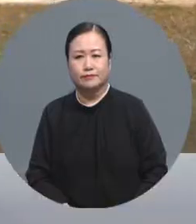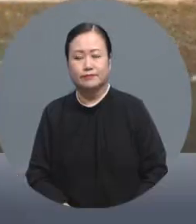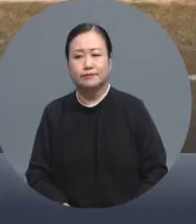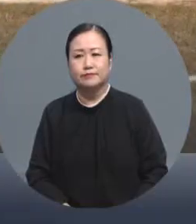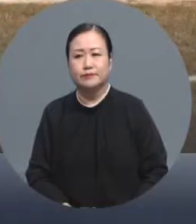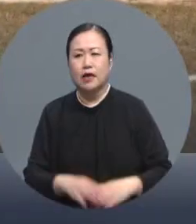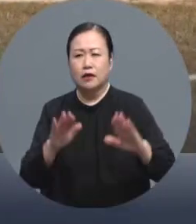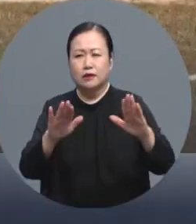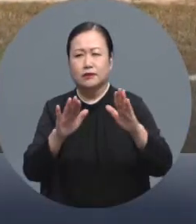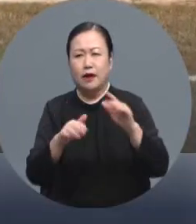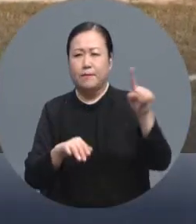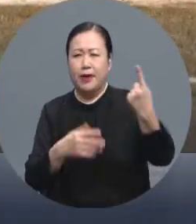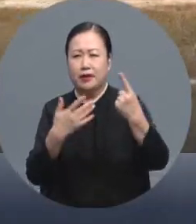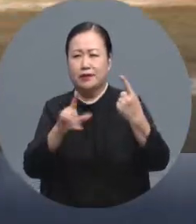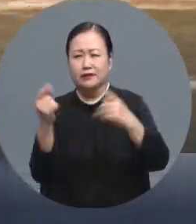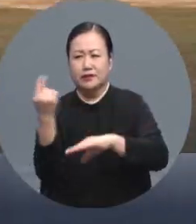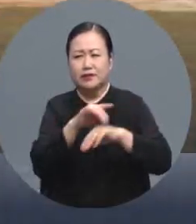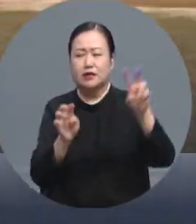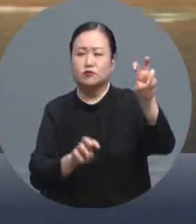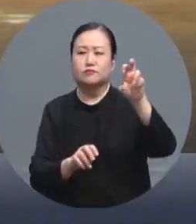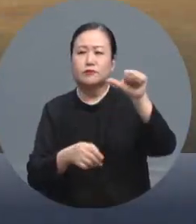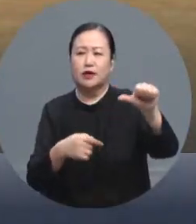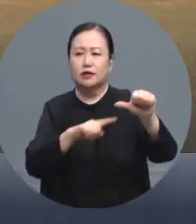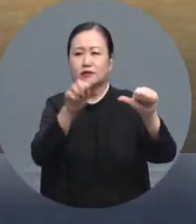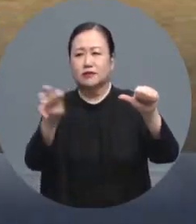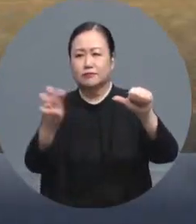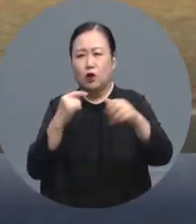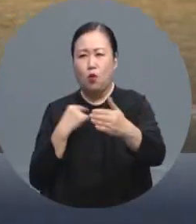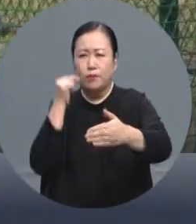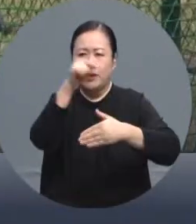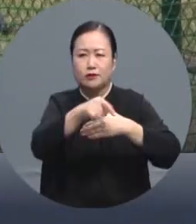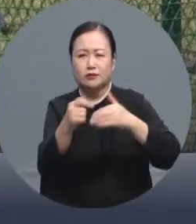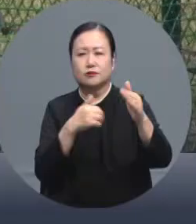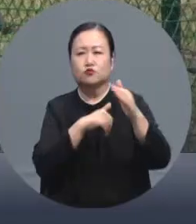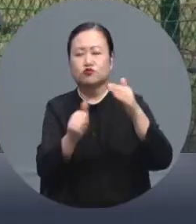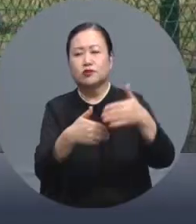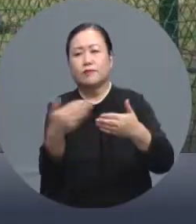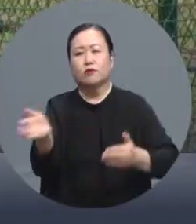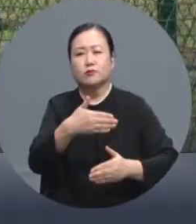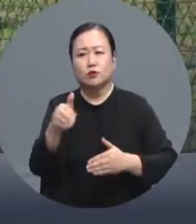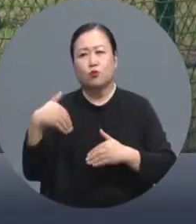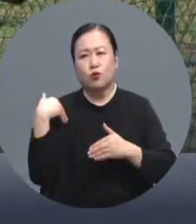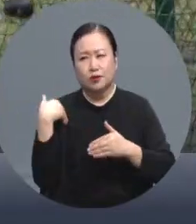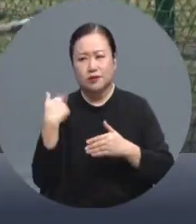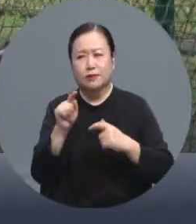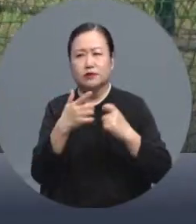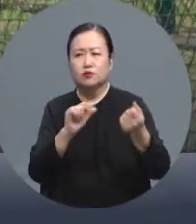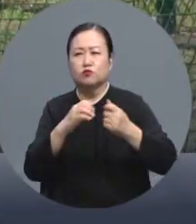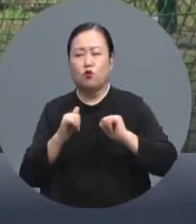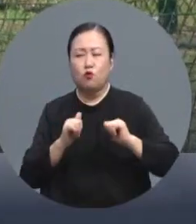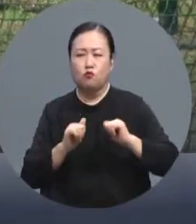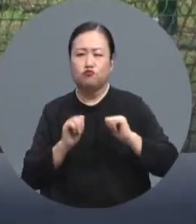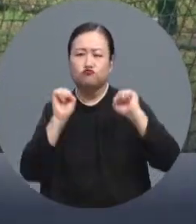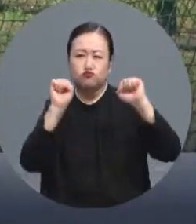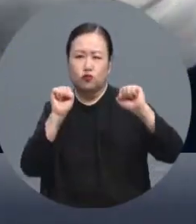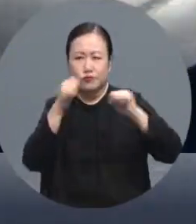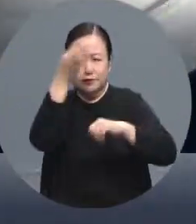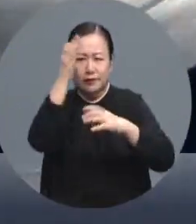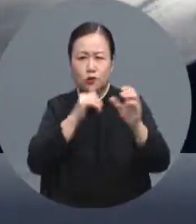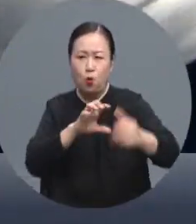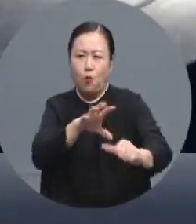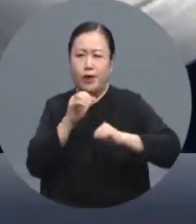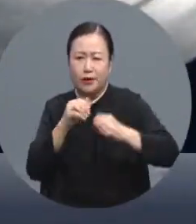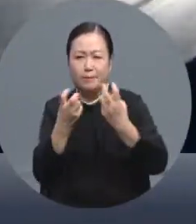that's going to drive in 100 runs or hit 25 to 30 home runs. But we have a team where we can manufacture and create runs